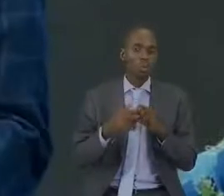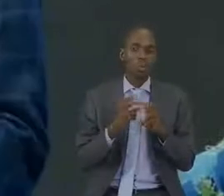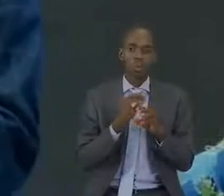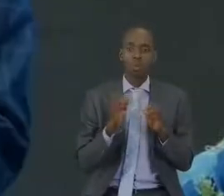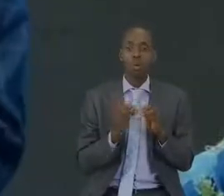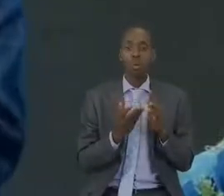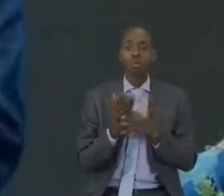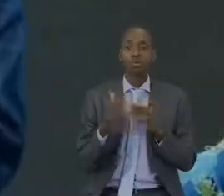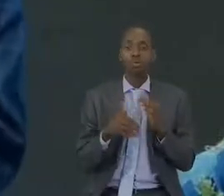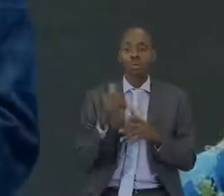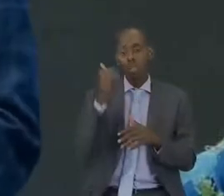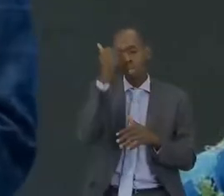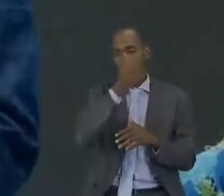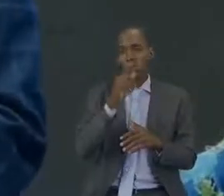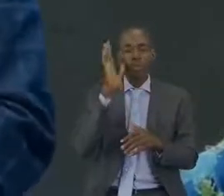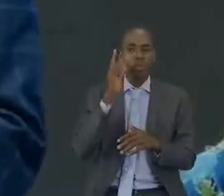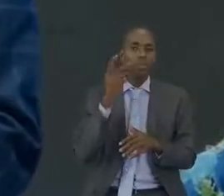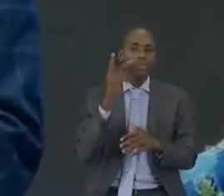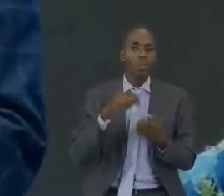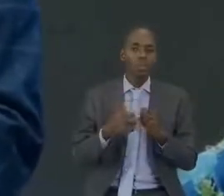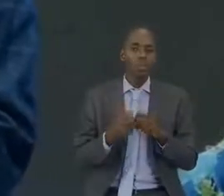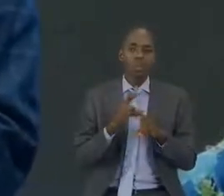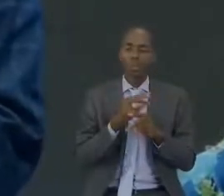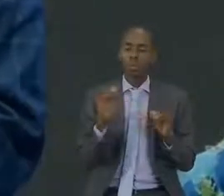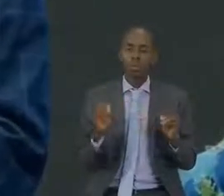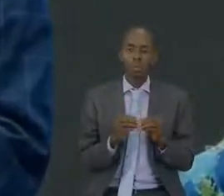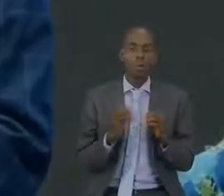verrez plus. En Australie, vous ne les verrez plus.